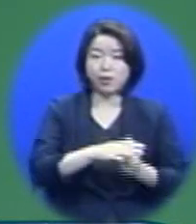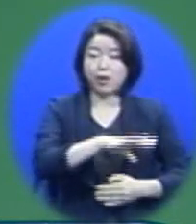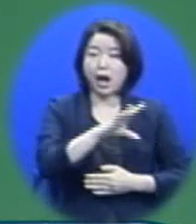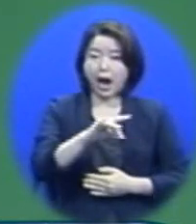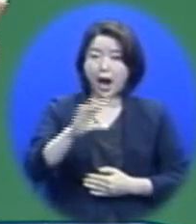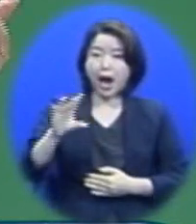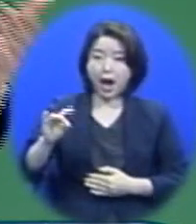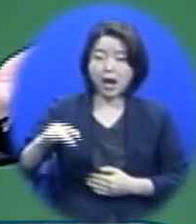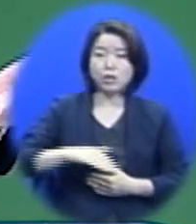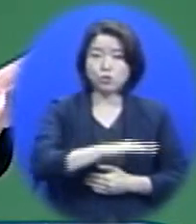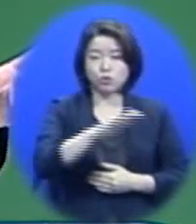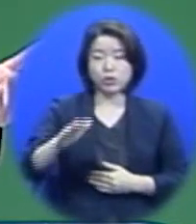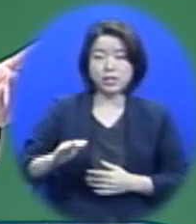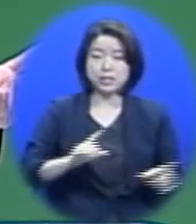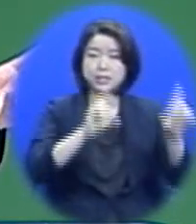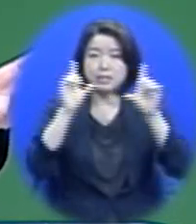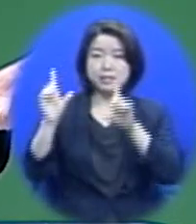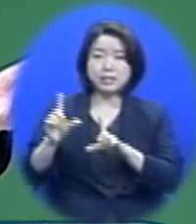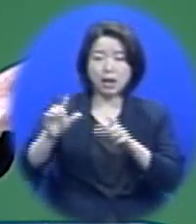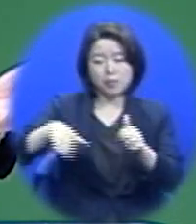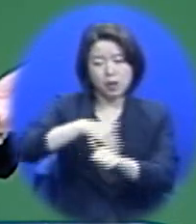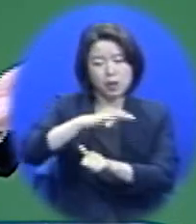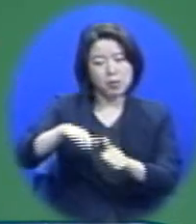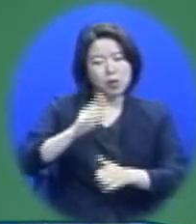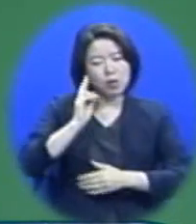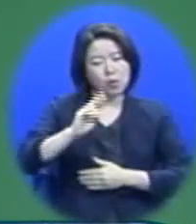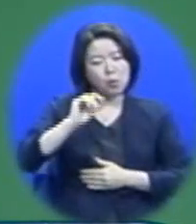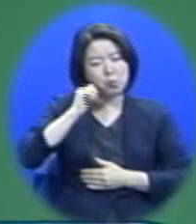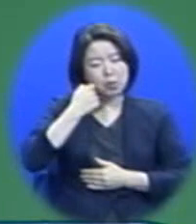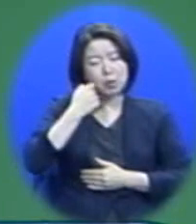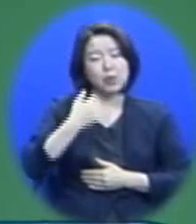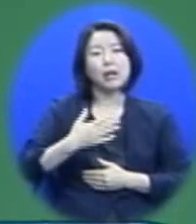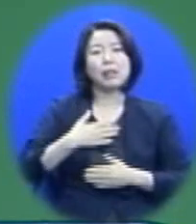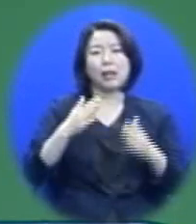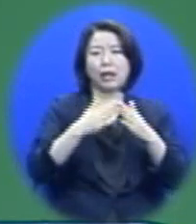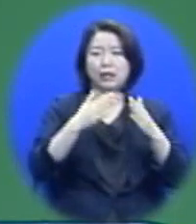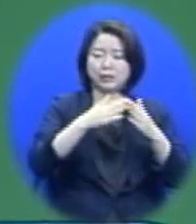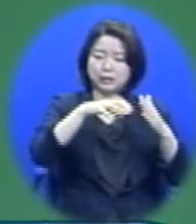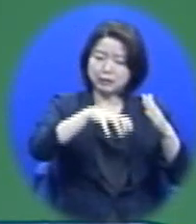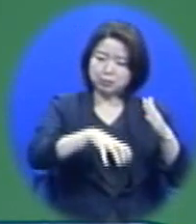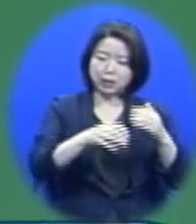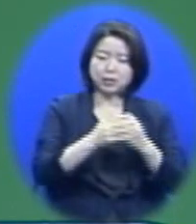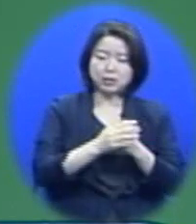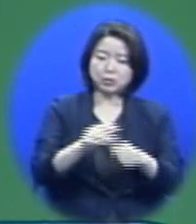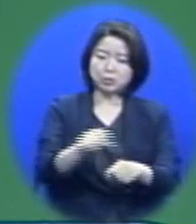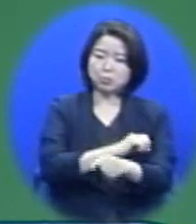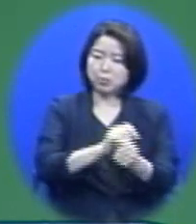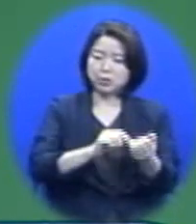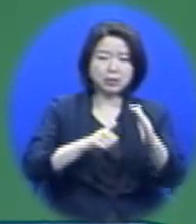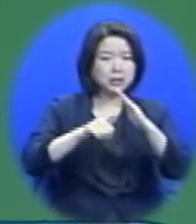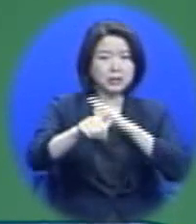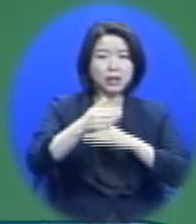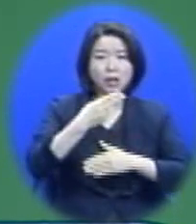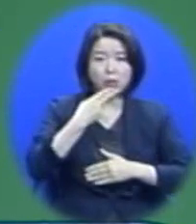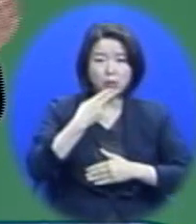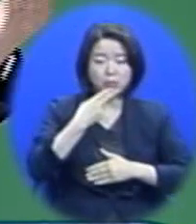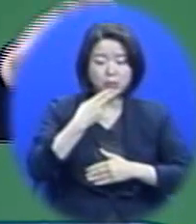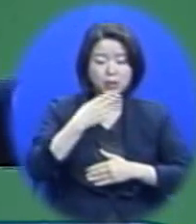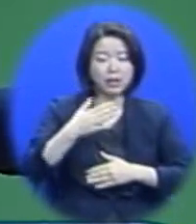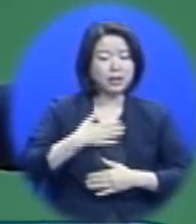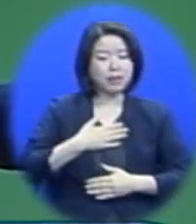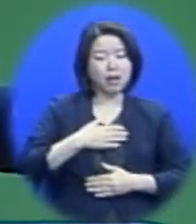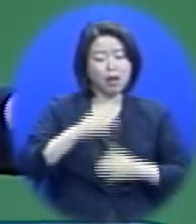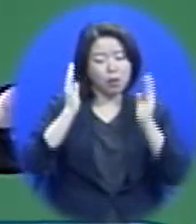내가 사는 삶의 형편이 너무 어렵다, 뭐 집안이 나는 뭐 특별히 내세울 게 없다, 나는 별로 공부를